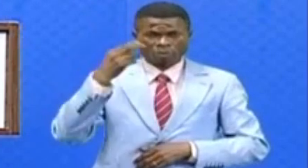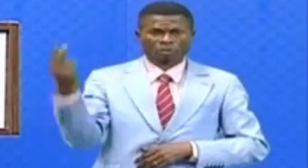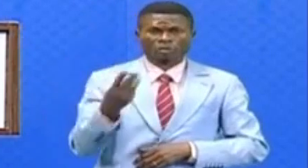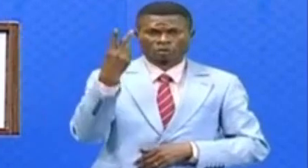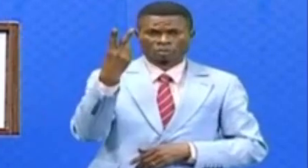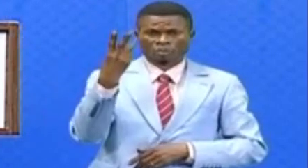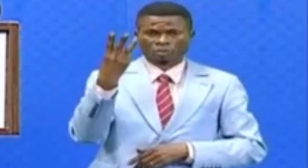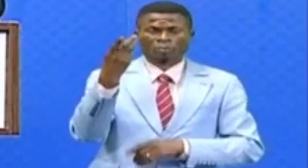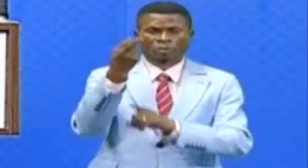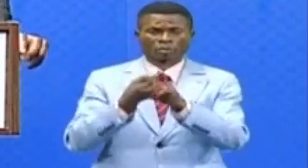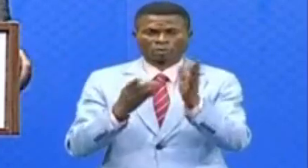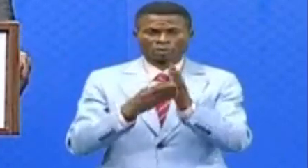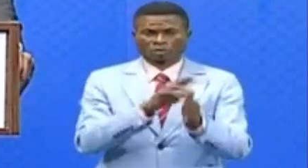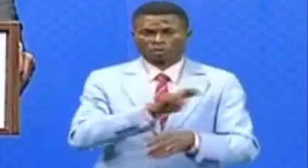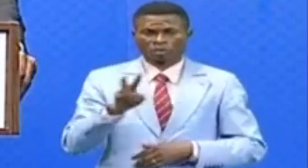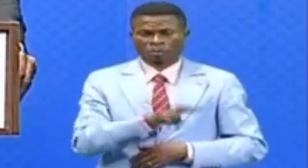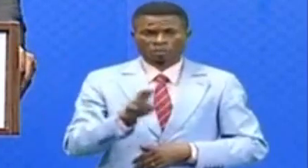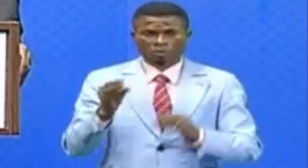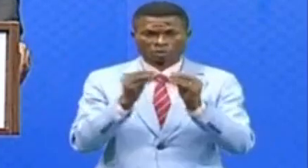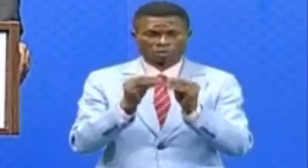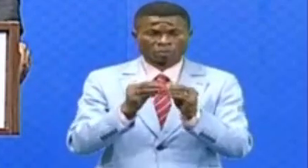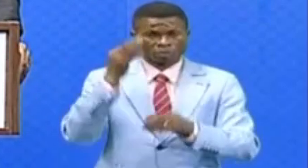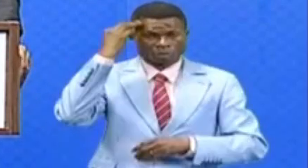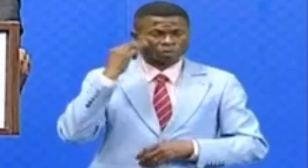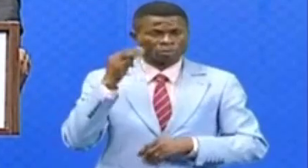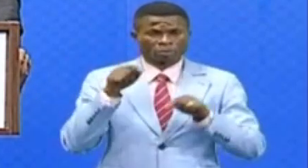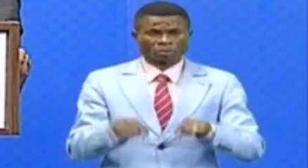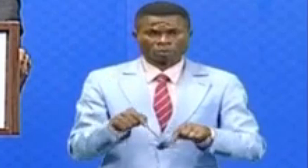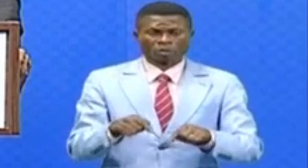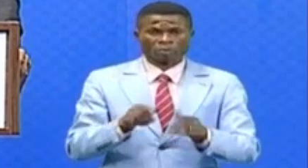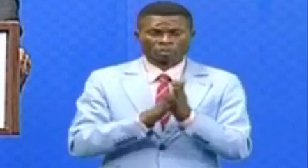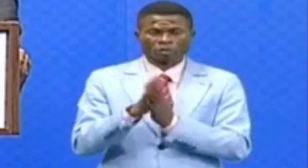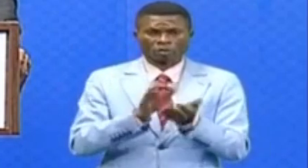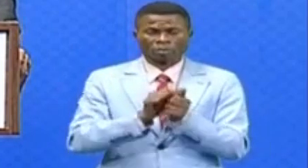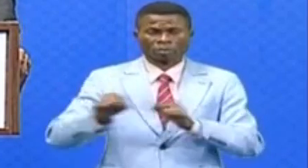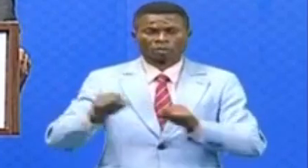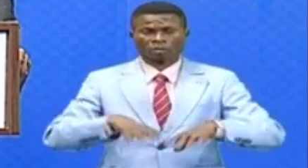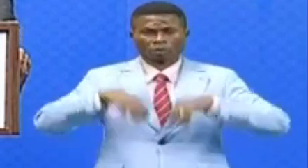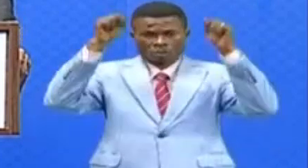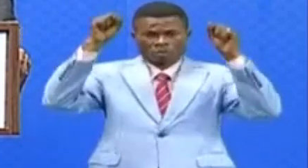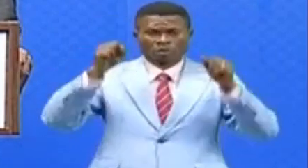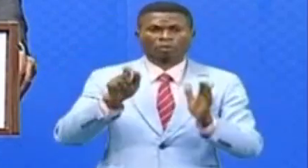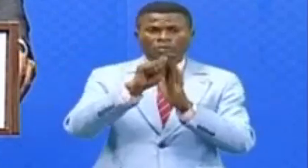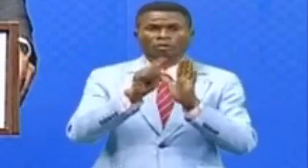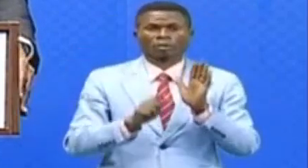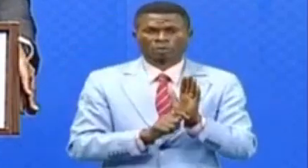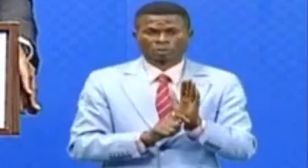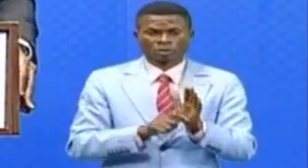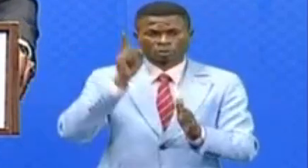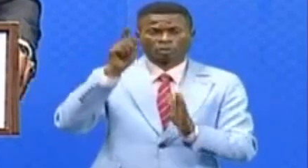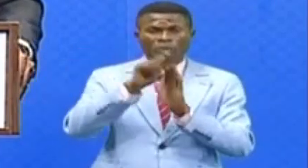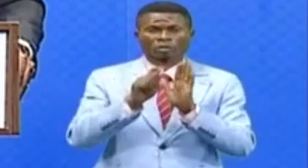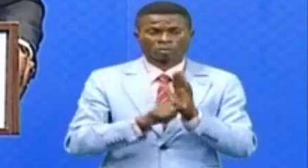Dernier chapitre du Conseil des ministres de ce jour, relatif à l'examen et à l'adoption de textes. Premier